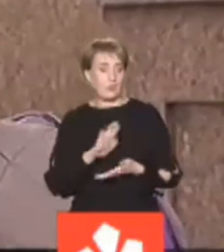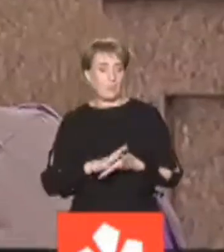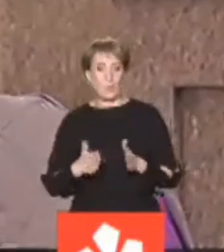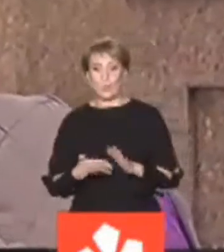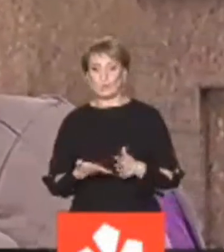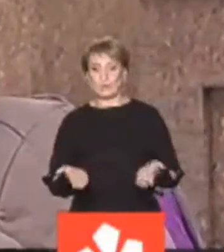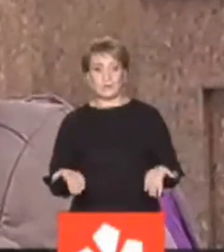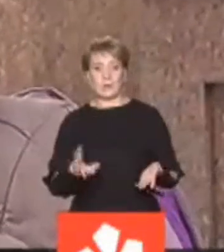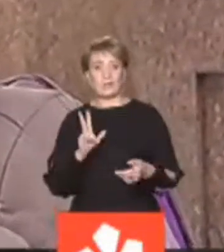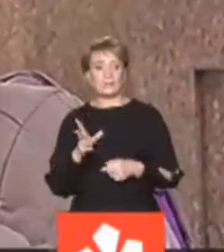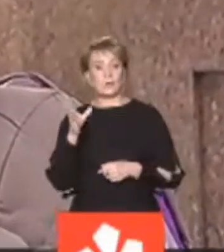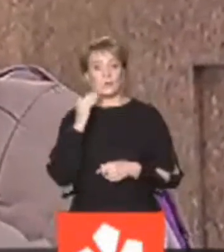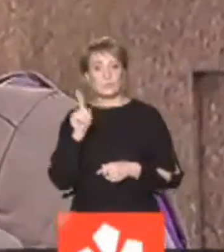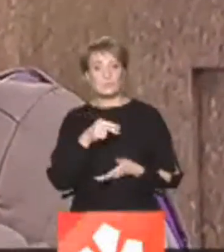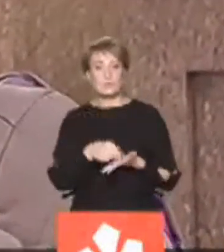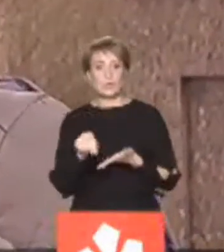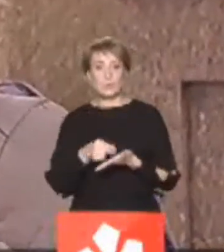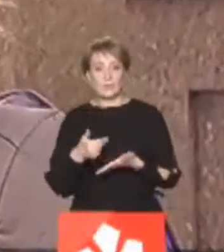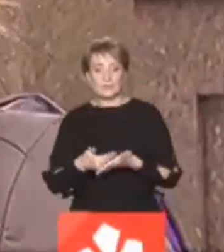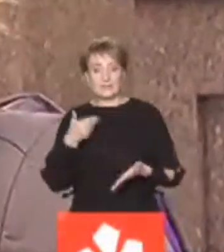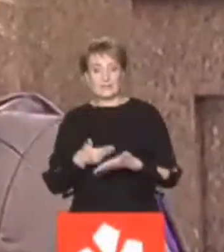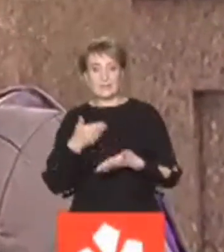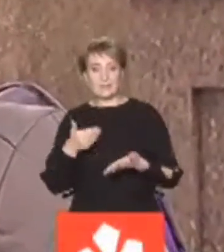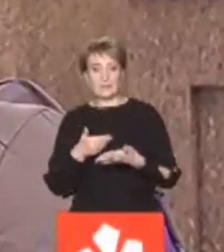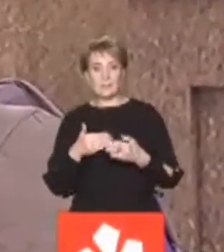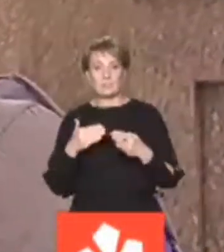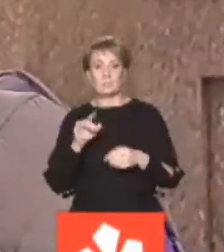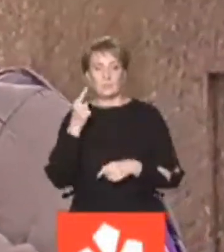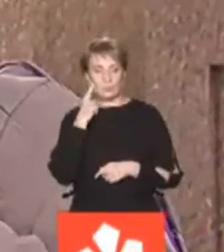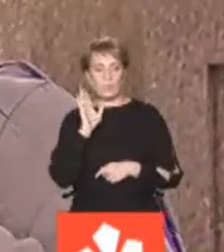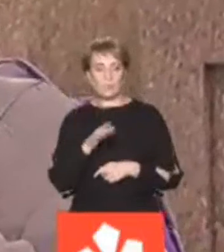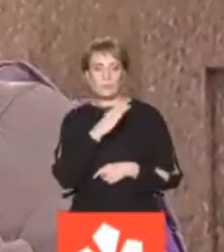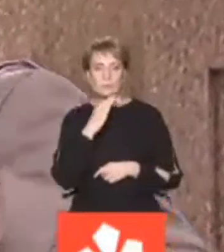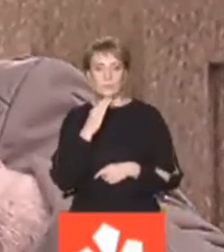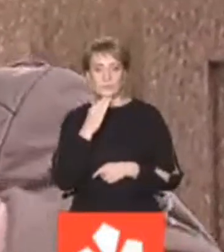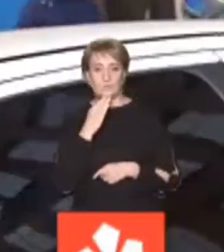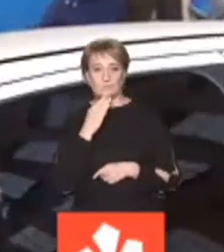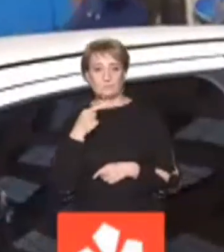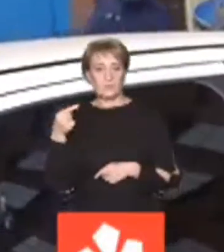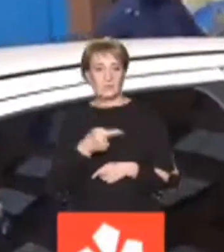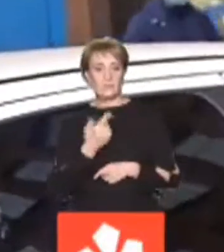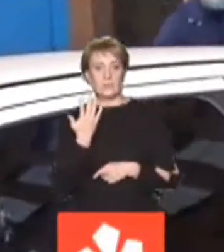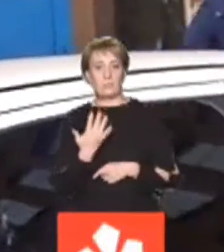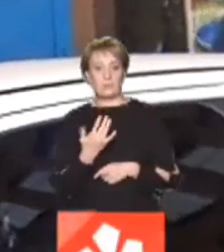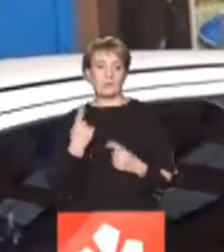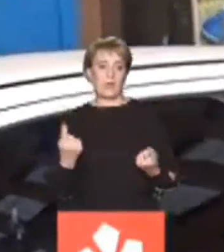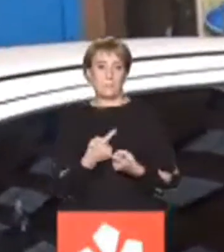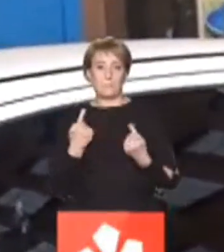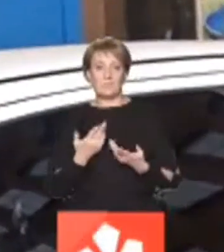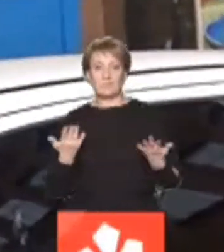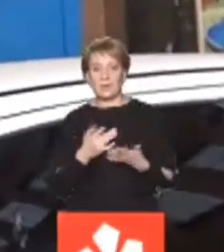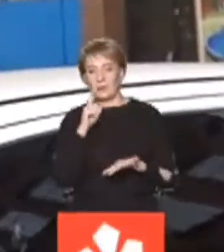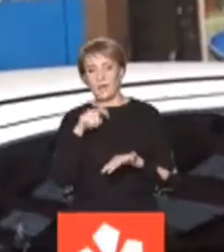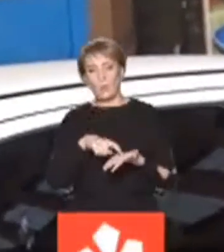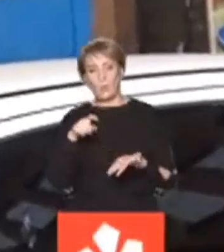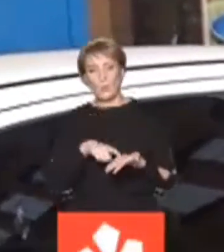положено. Ну, если учитывая, что закупаемся заранее, то, думаю, будет много. Ну, думаю, 1005 пойдет. Все будет как обычно, там какая-то